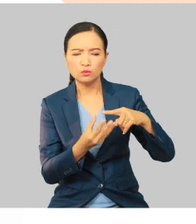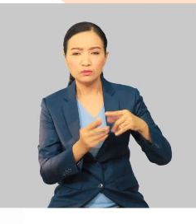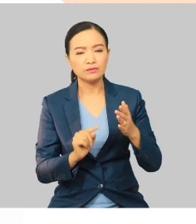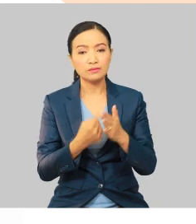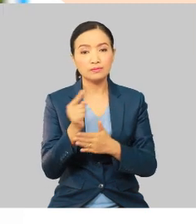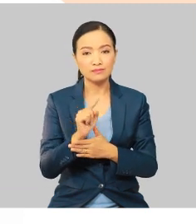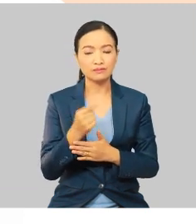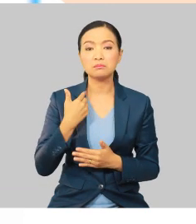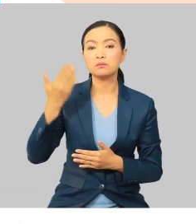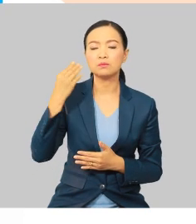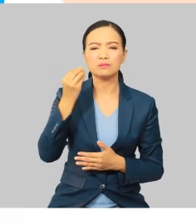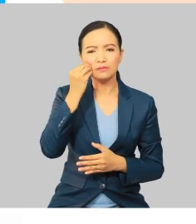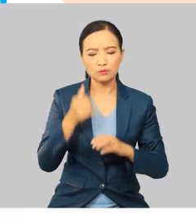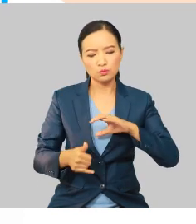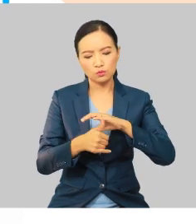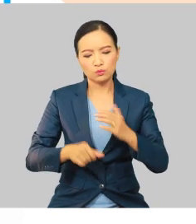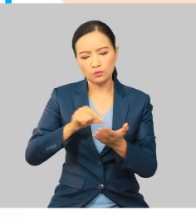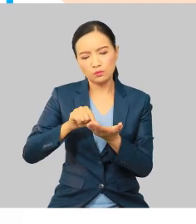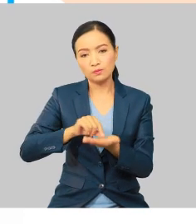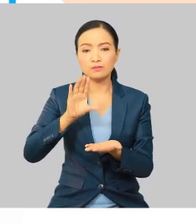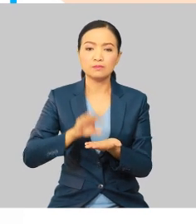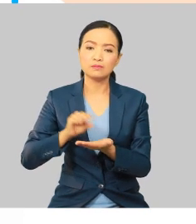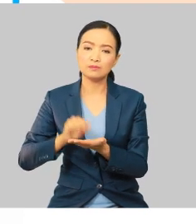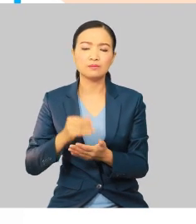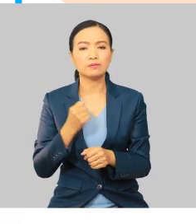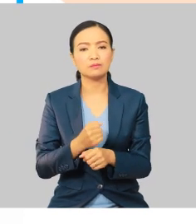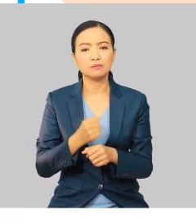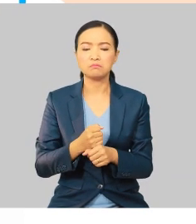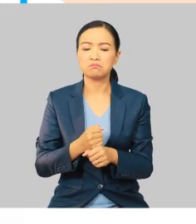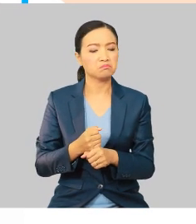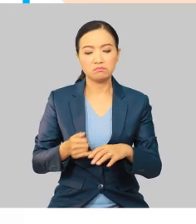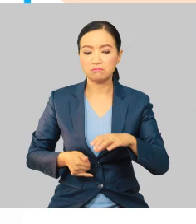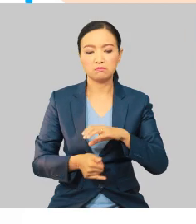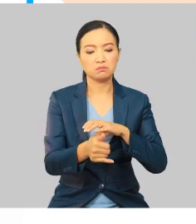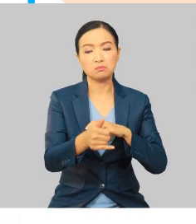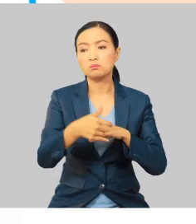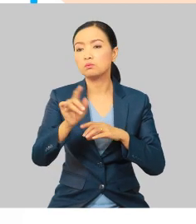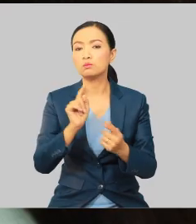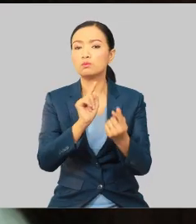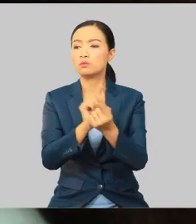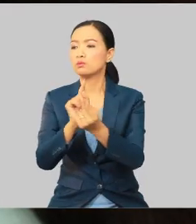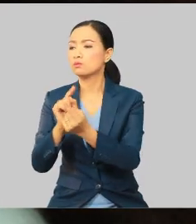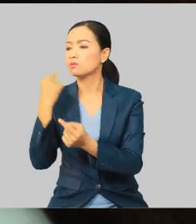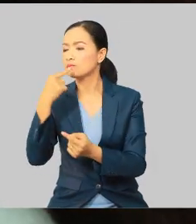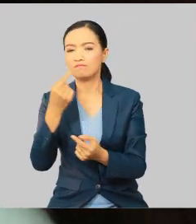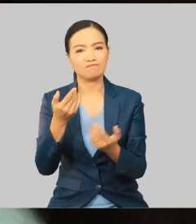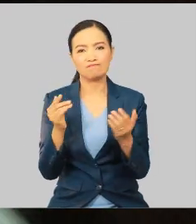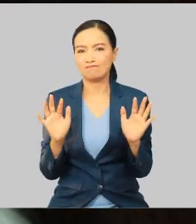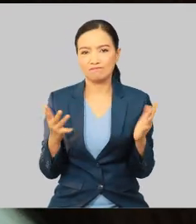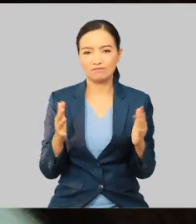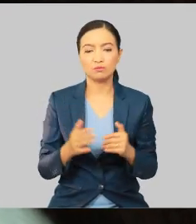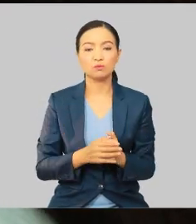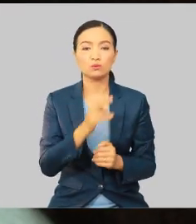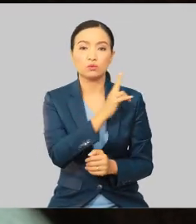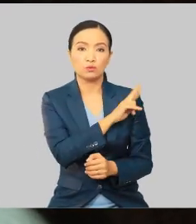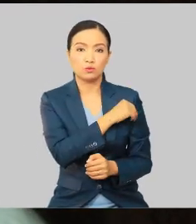างไร ก่อนนั้นนะคะองุ่นก็อยู่แต่บ้านเขียนบันทึกทำงานไม่เคยไปออกไปข้างนอกหรือไปพูดคุยกับใครๆอะค่ะพอคุ